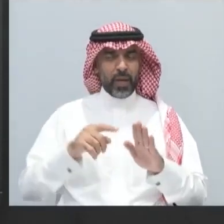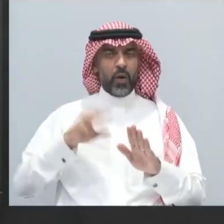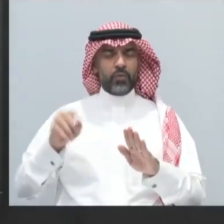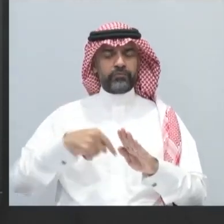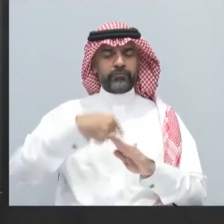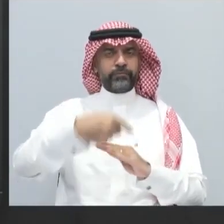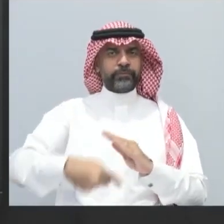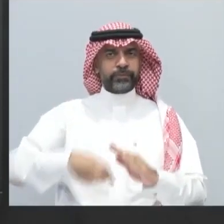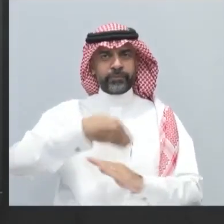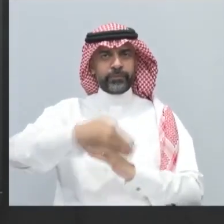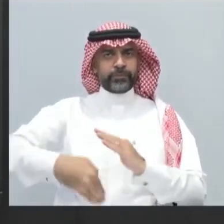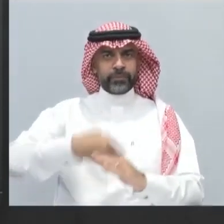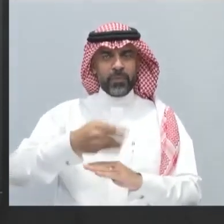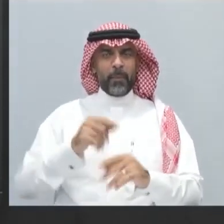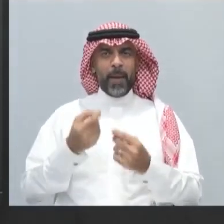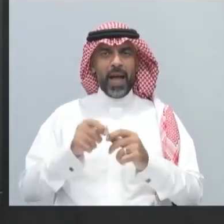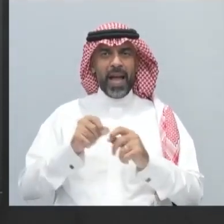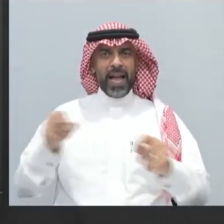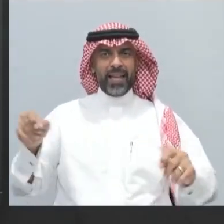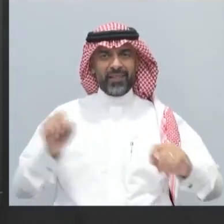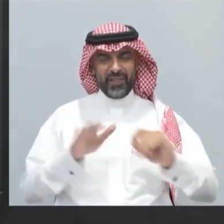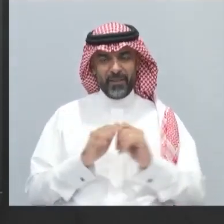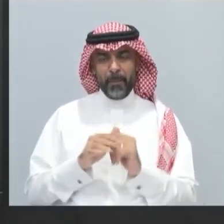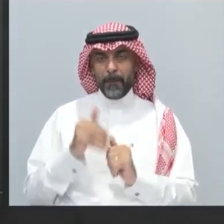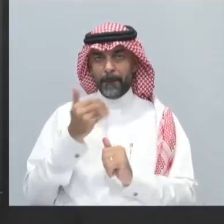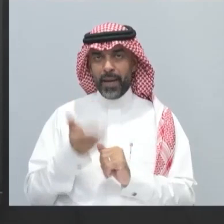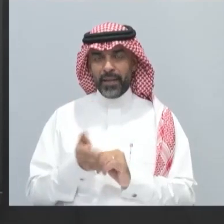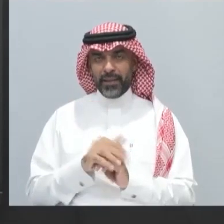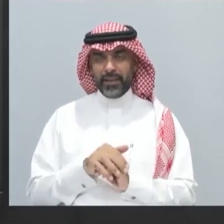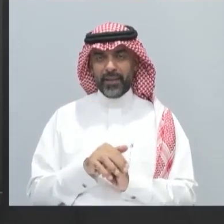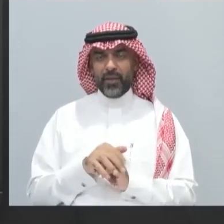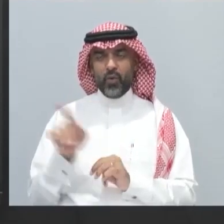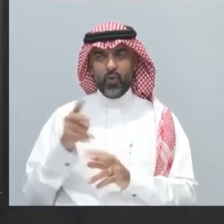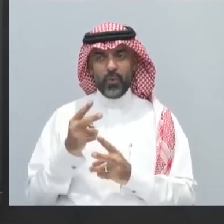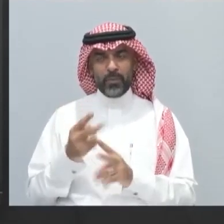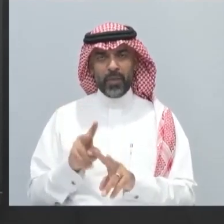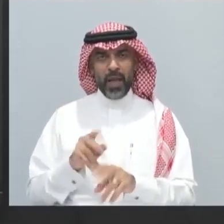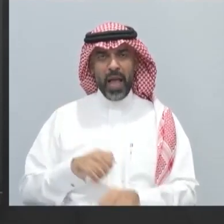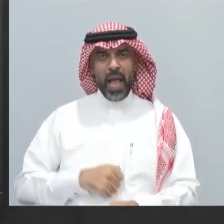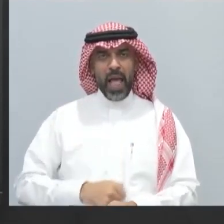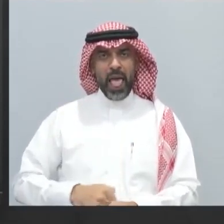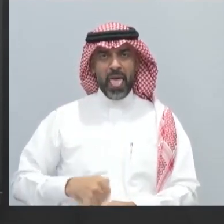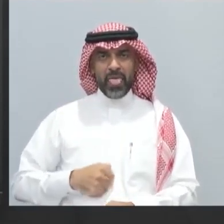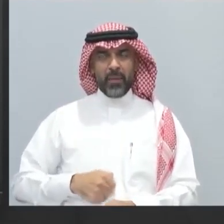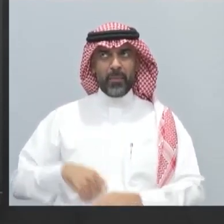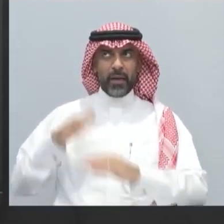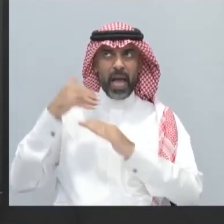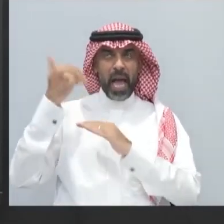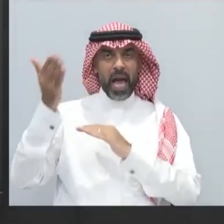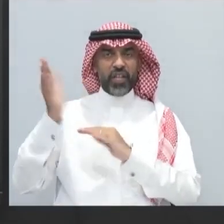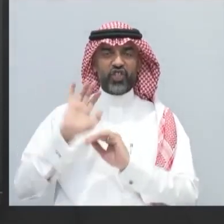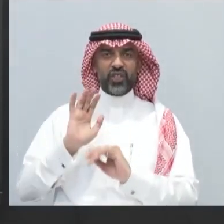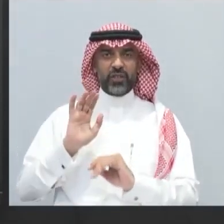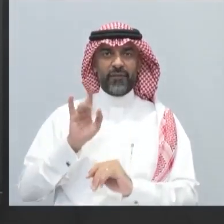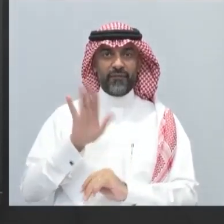الفريسه بالخيوط الحريريه ثم بعد ذلك يبدا الهضم ماذا الخارجي اذا لاحظ